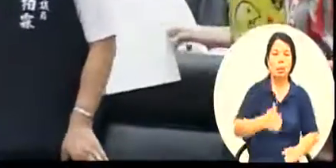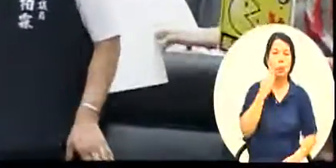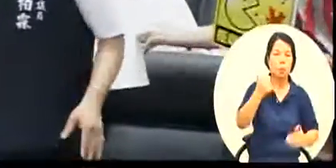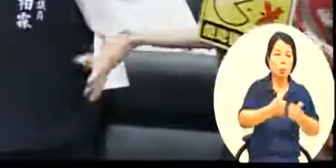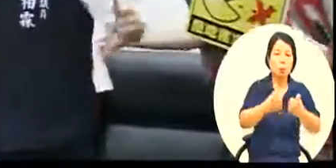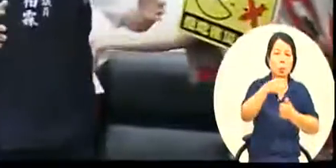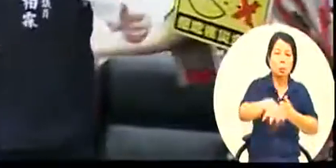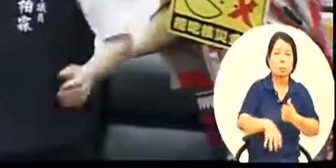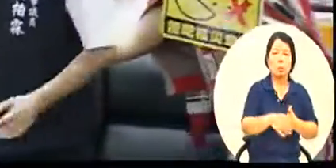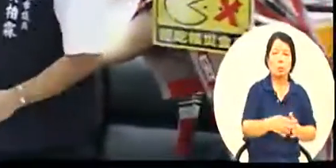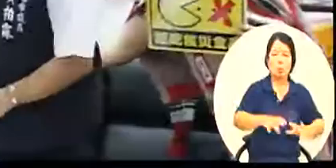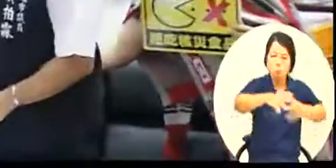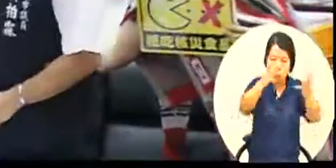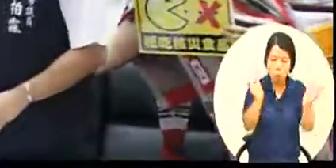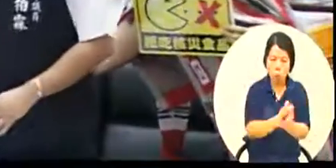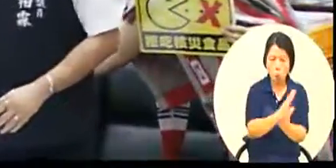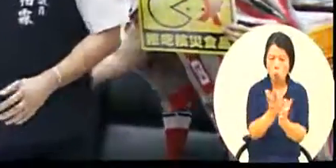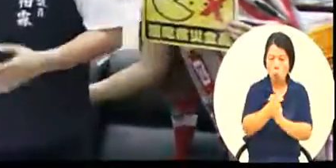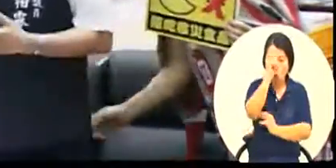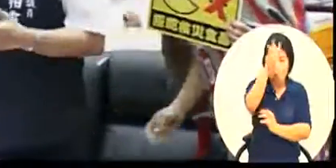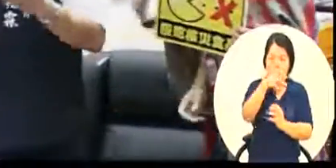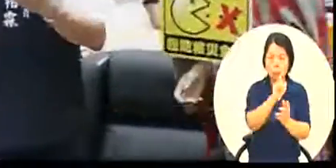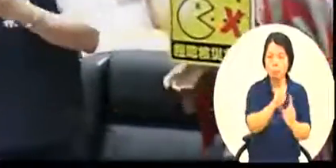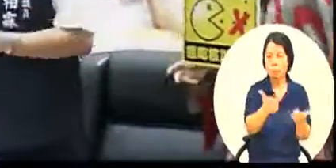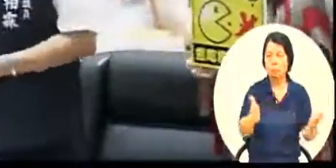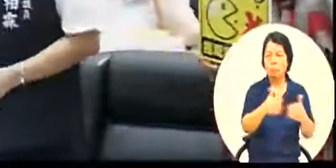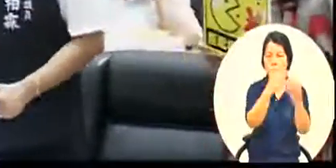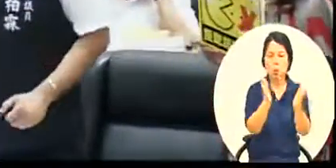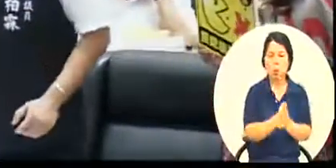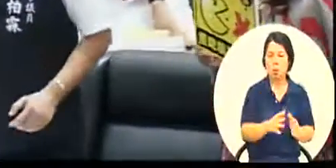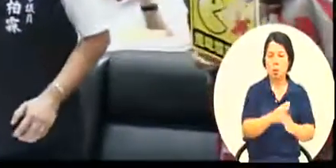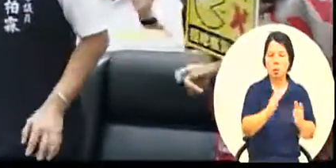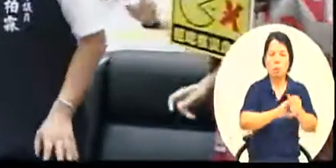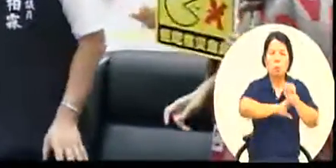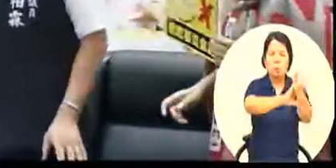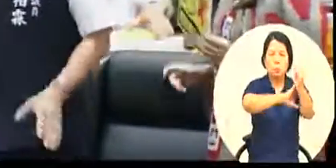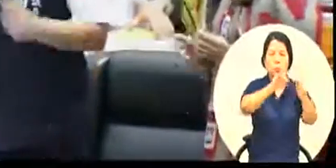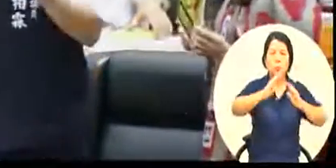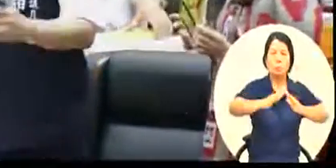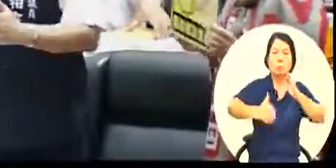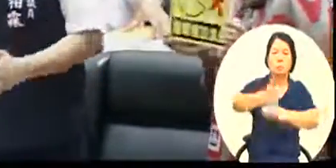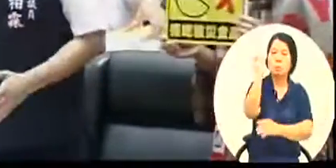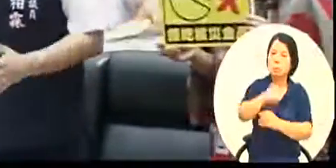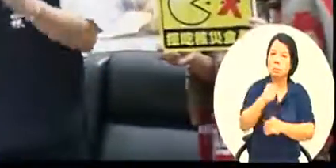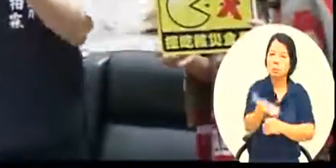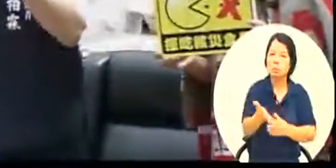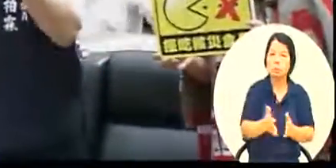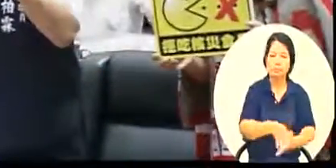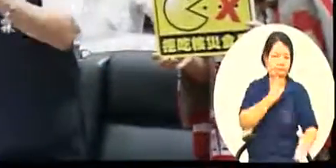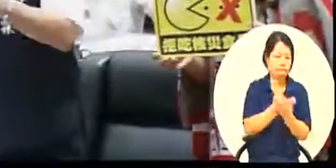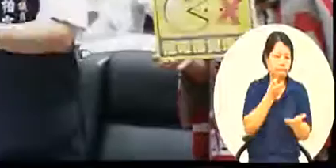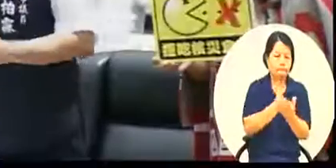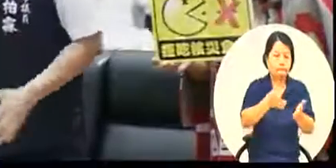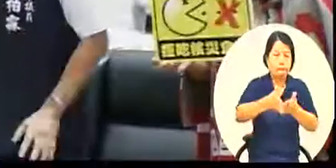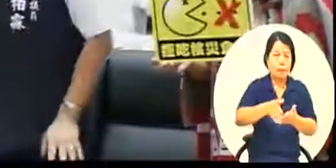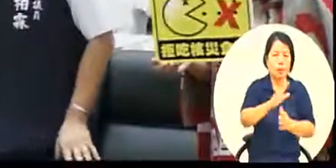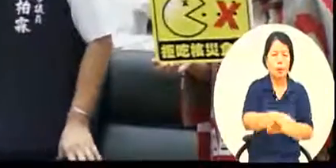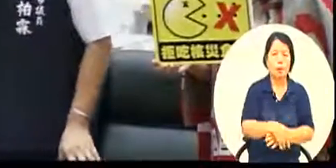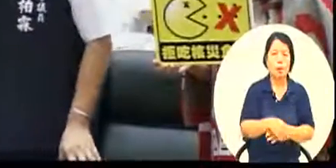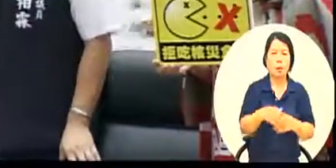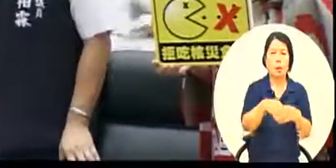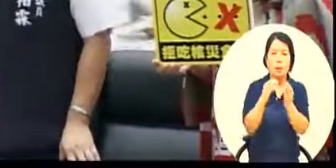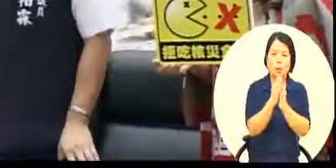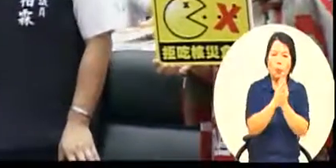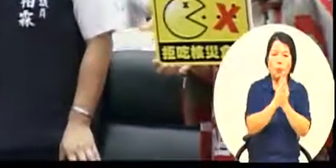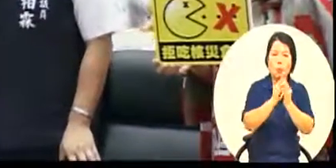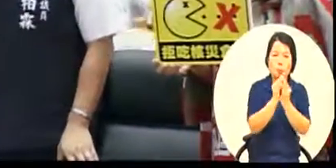所有的党团，包括民进党团，包括无党联盟都支持，市长同不同意严格的要求核灾区的食品不